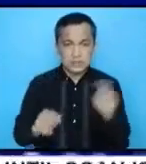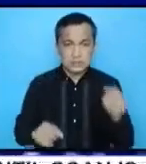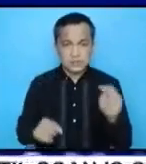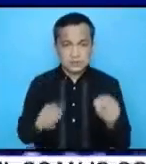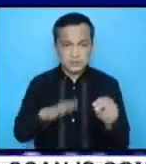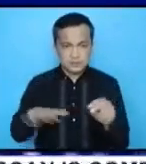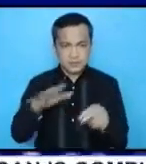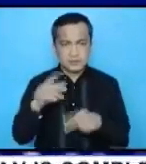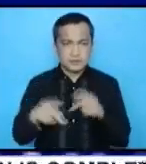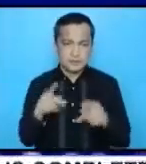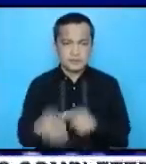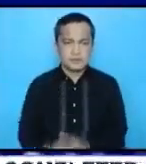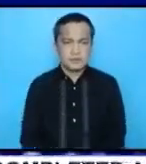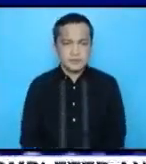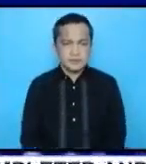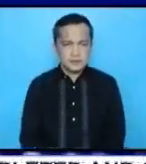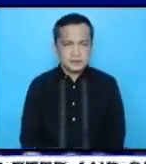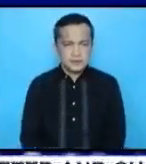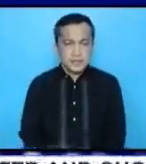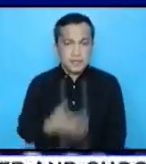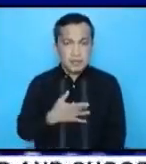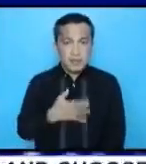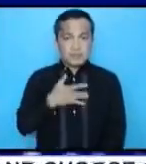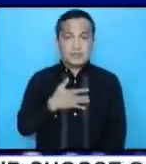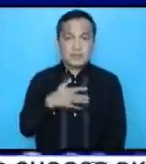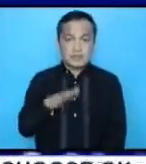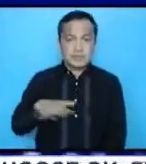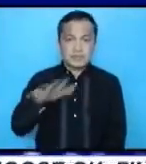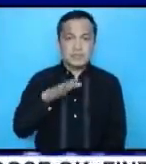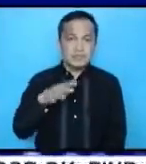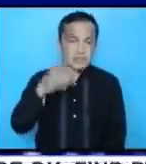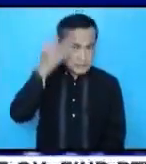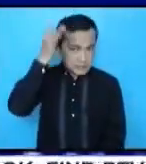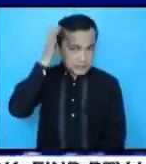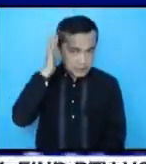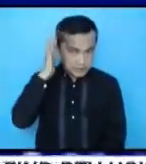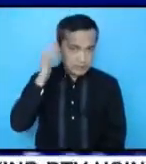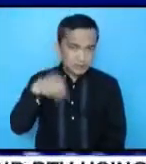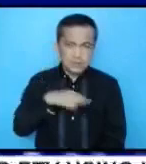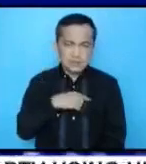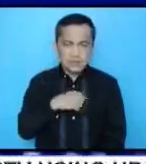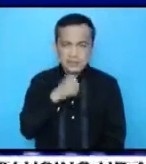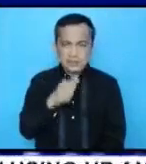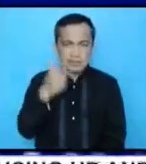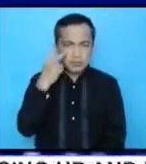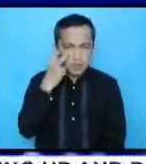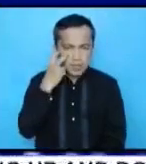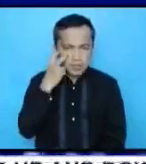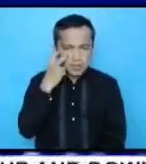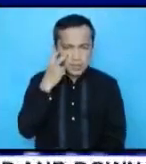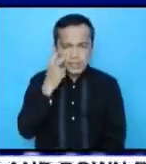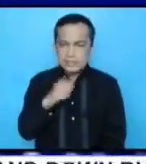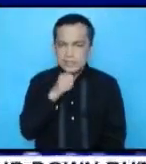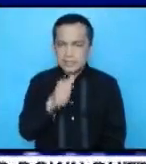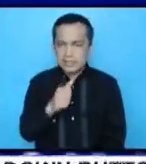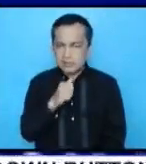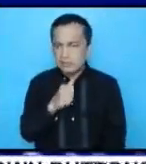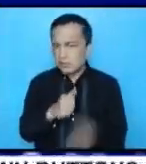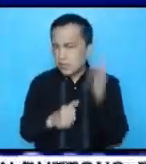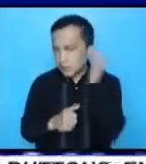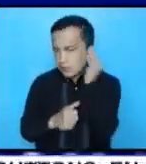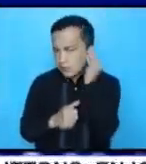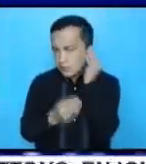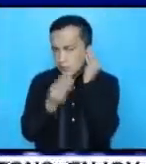mamamayan. Na maramdaman nila na sensitibo tayo. Hindi tayo bulat, hindi tayo bingi, lalong hindi tayo manhid.